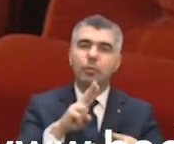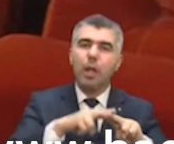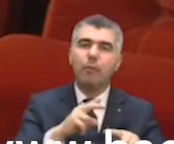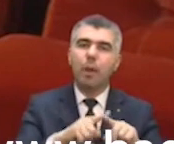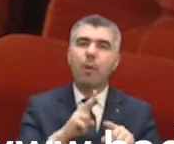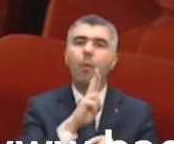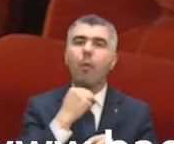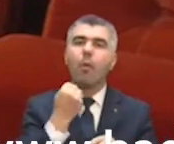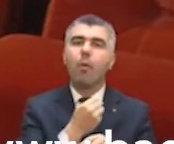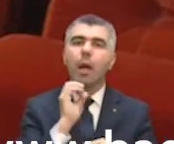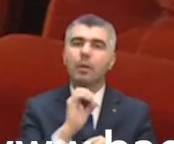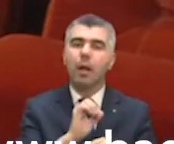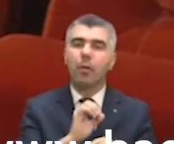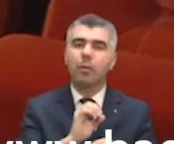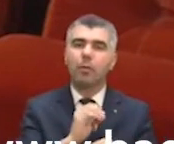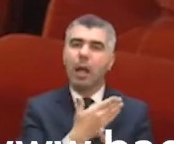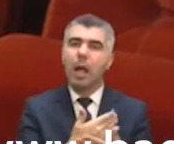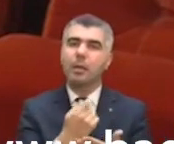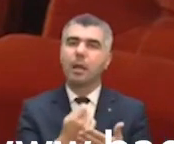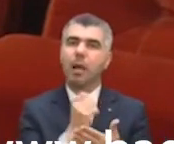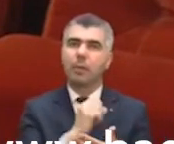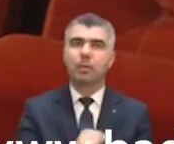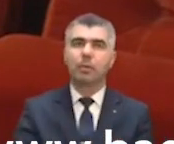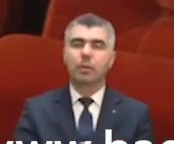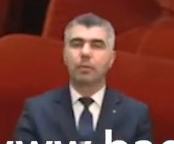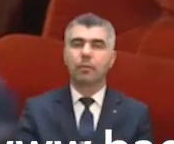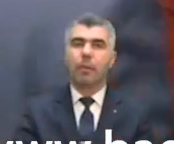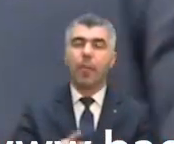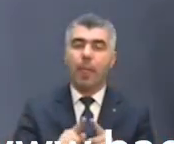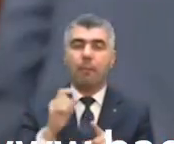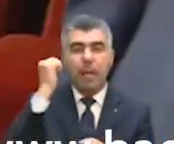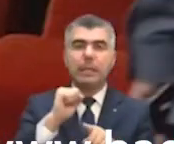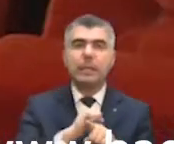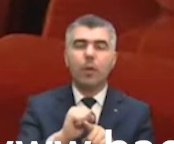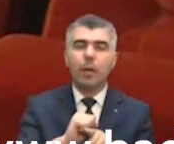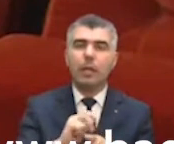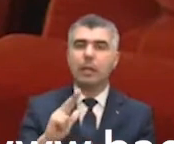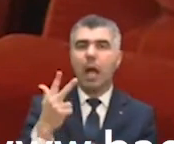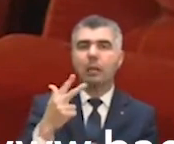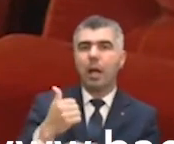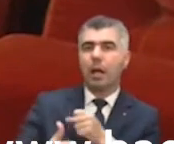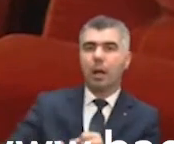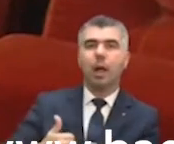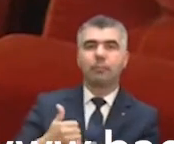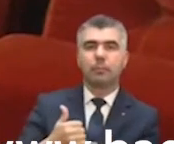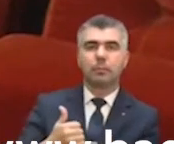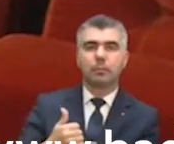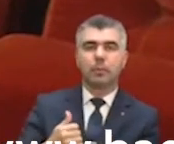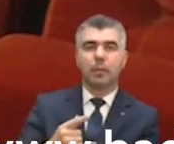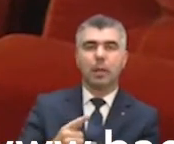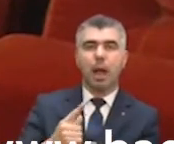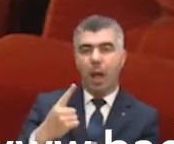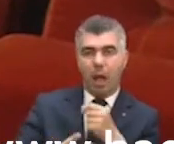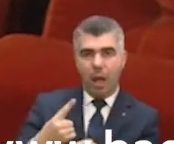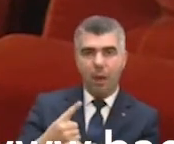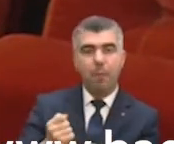المهنة لا، ولكن صرت على هذا المعهد هذا وغادي يسقى المعهد هذا. درنا فيه التكوين لمدة 3 سنوات، السنة غيدوز فيها امتحان ويقرا